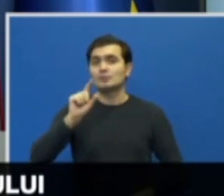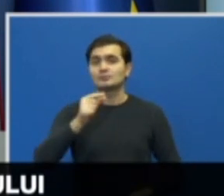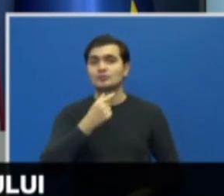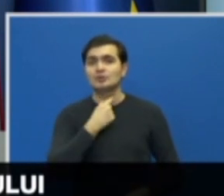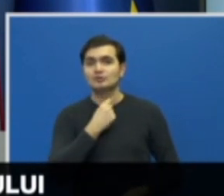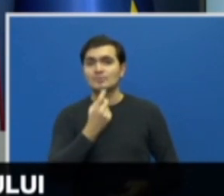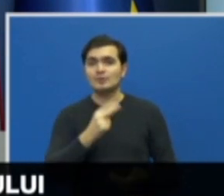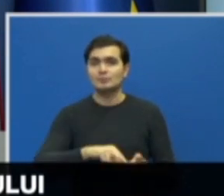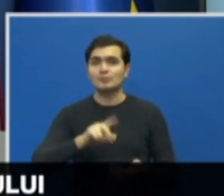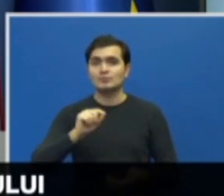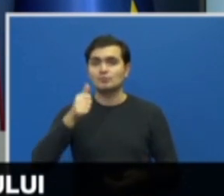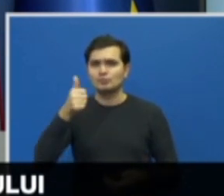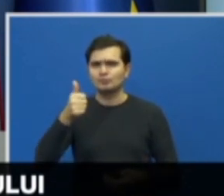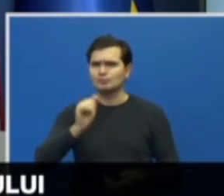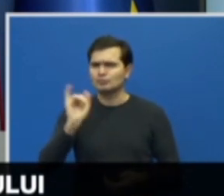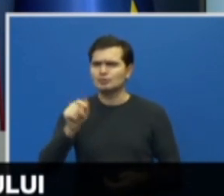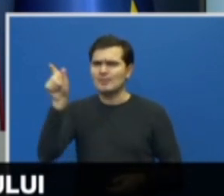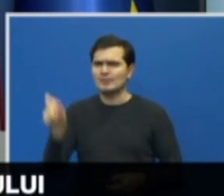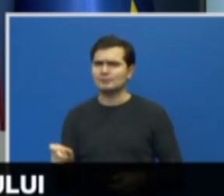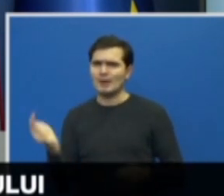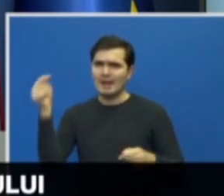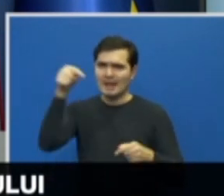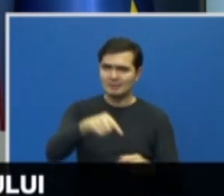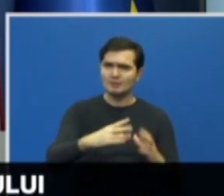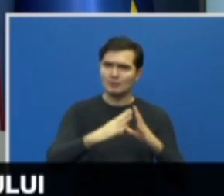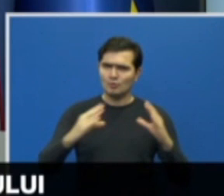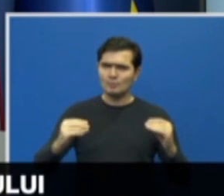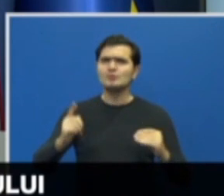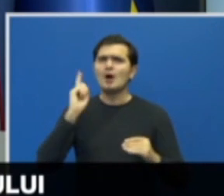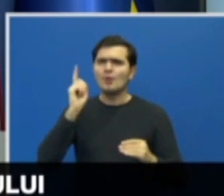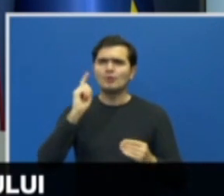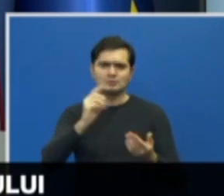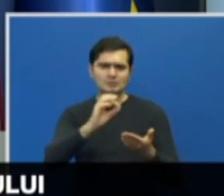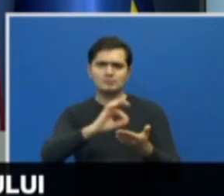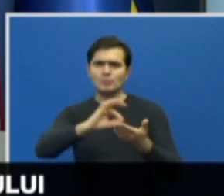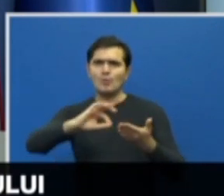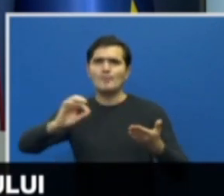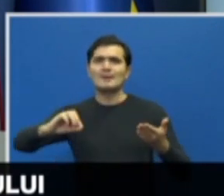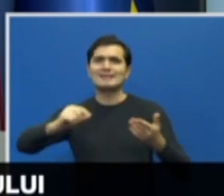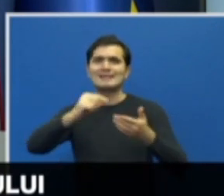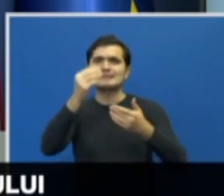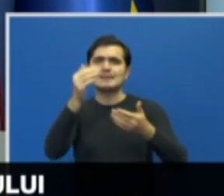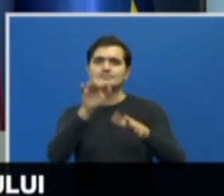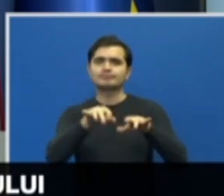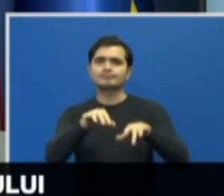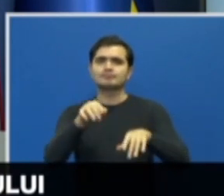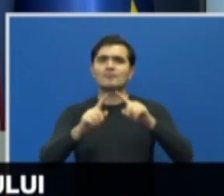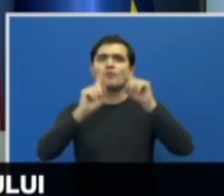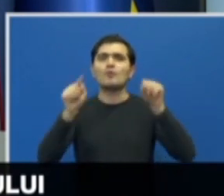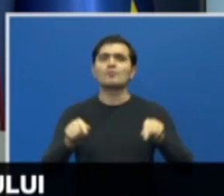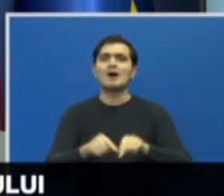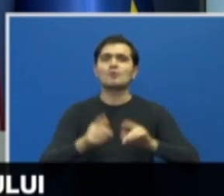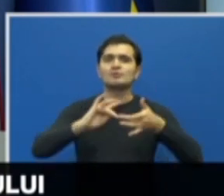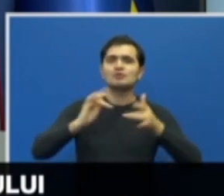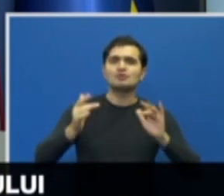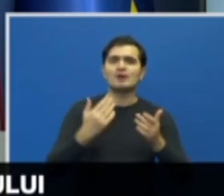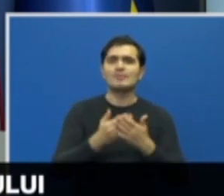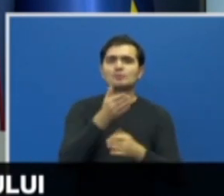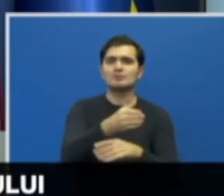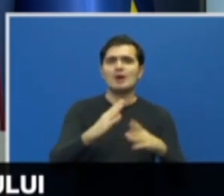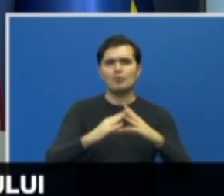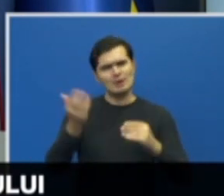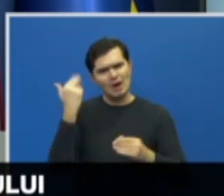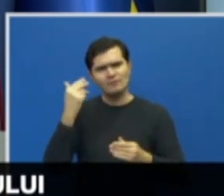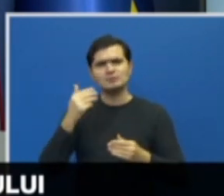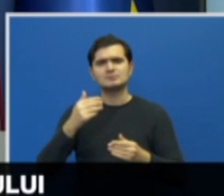20 decembrie 2021, persoanele care intră în țară vor completa formularul digital de intrare în România, document adoptat deja în